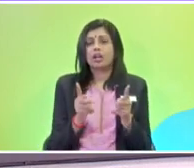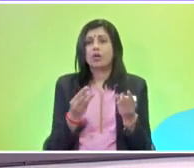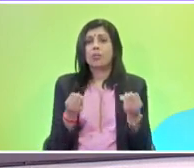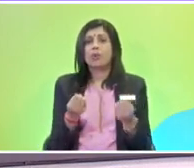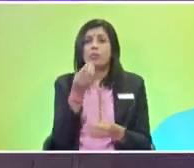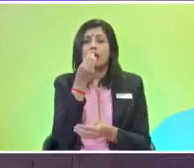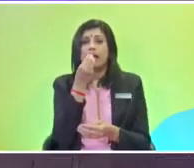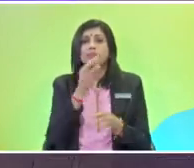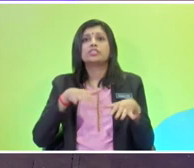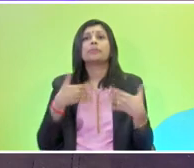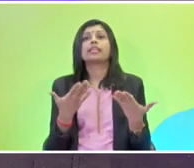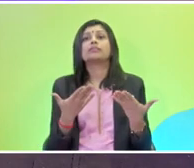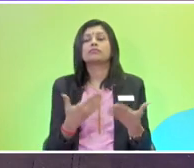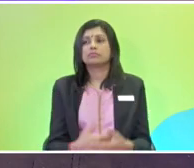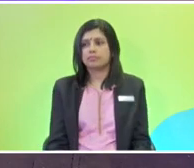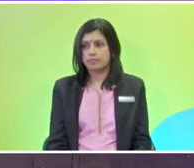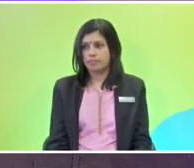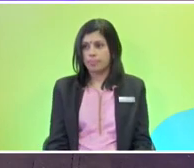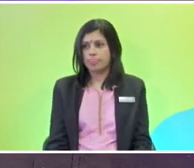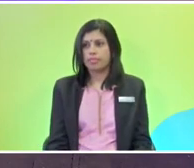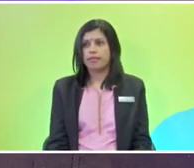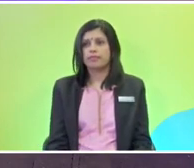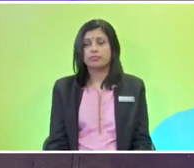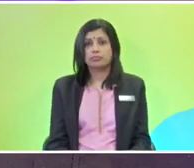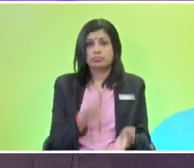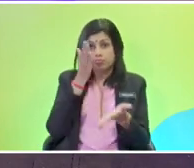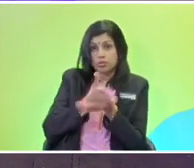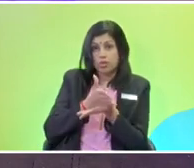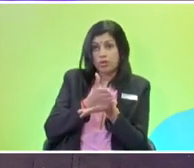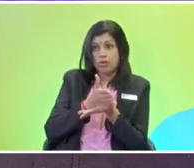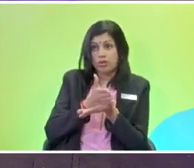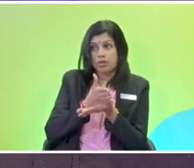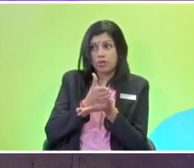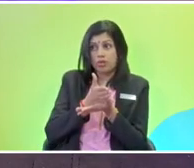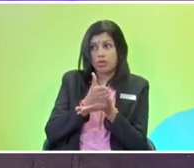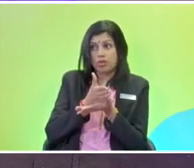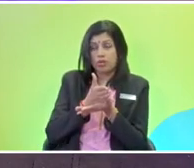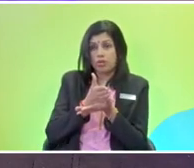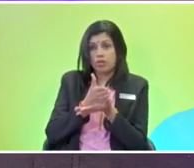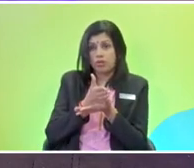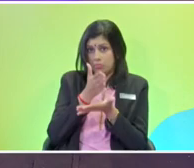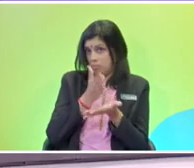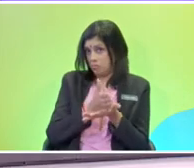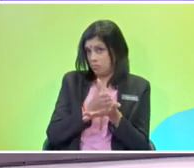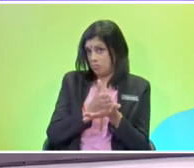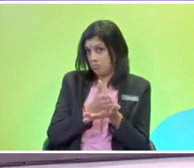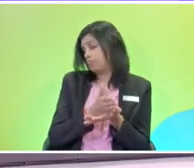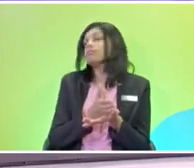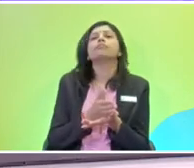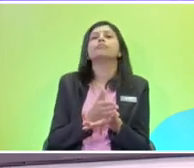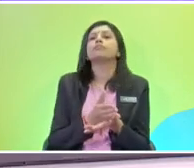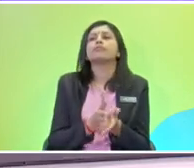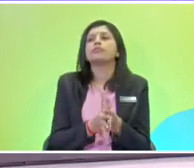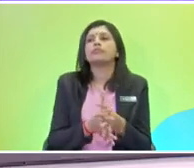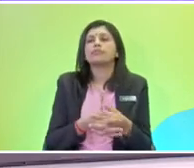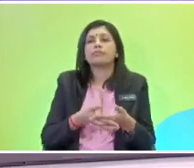Din? Cuba dia try. Kita nak... Kita boleh potong pakai pisau ke cikgu? Okey. Selalunya orang tekan. Macam